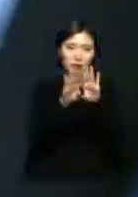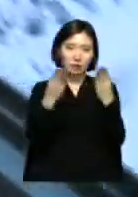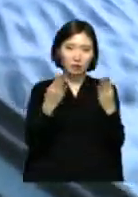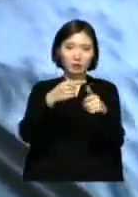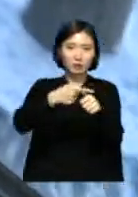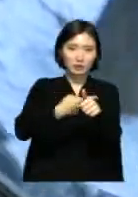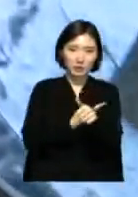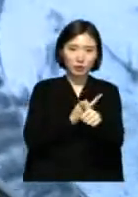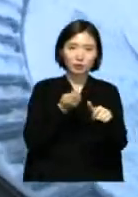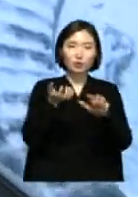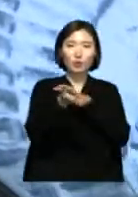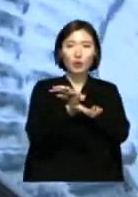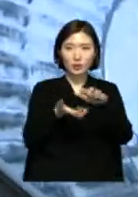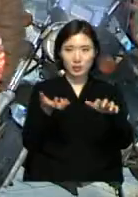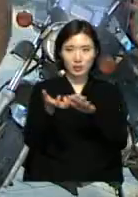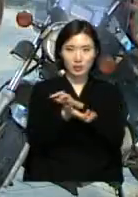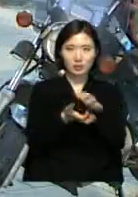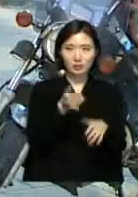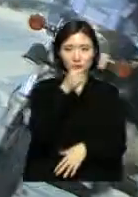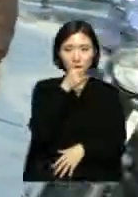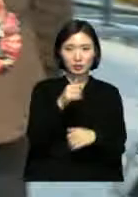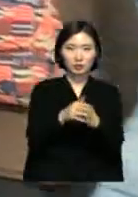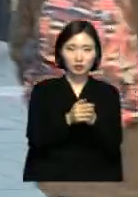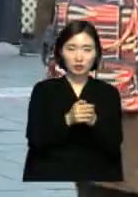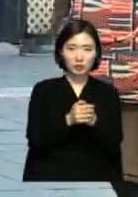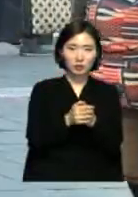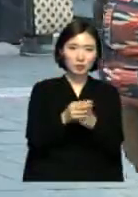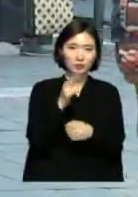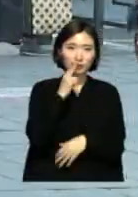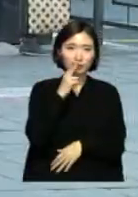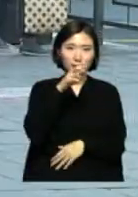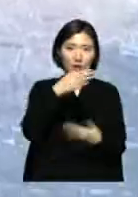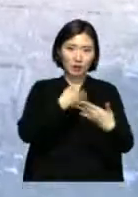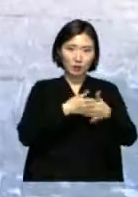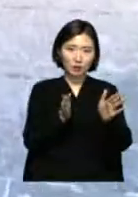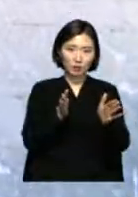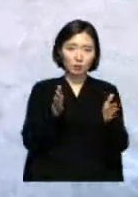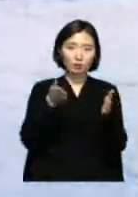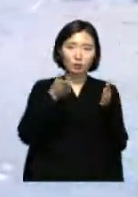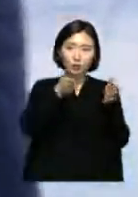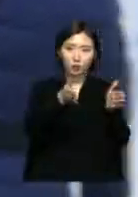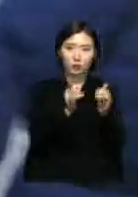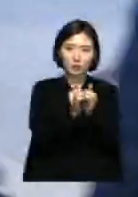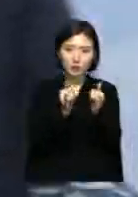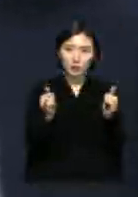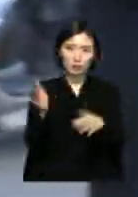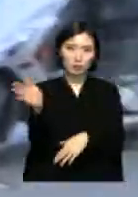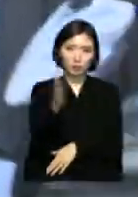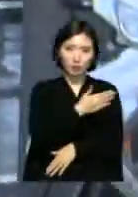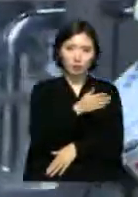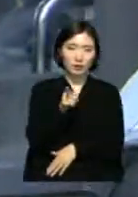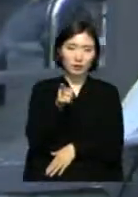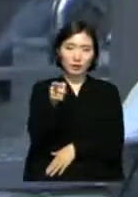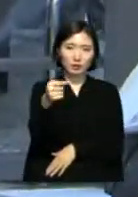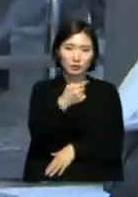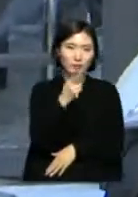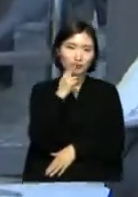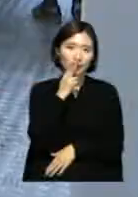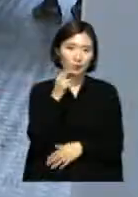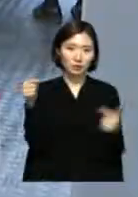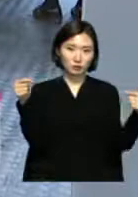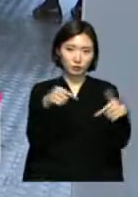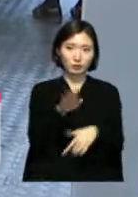자연환기도 유도했습니다. 특히 흡연 박스를 도로 쪽으로 놓으면서 보행자로 하여금 간접 흡연을